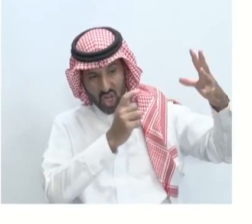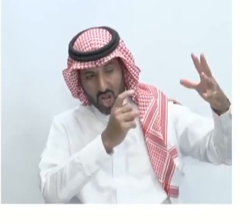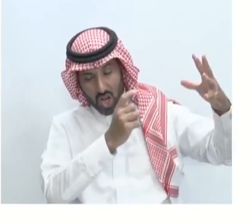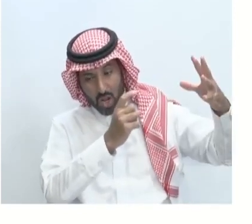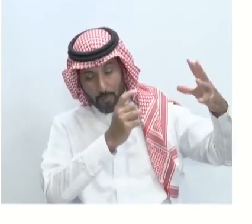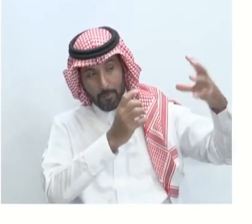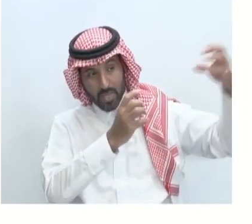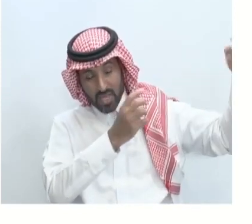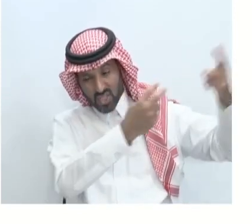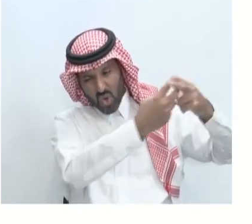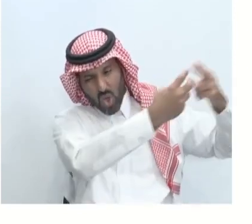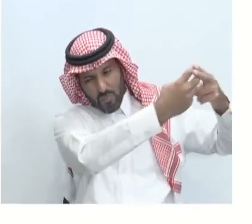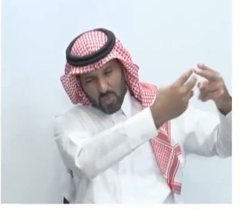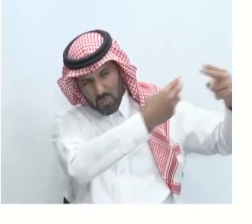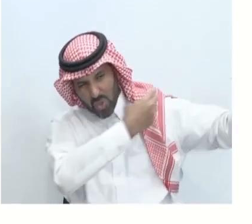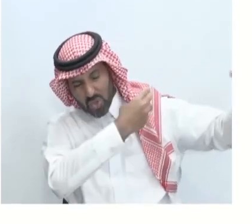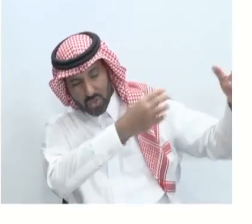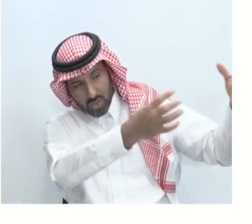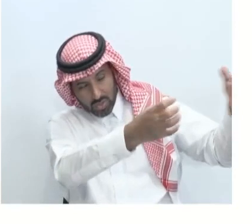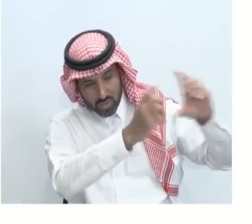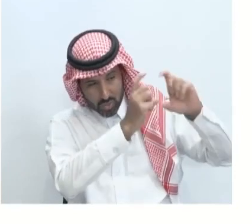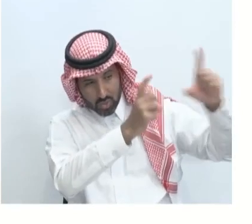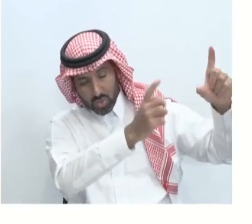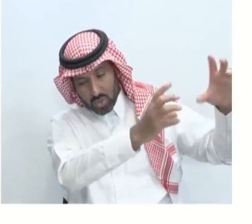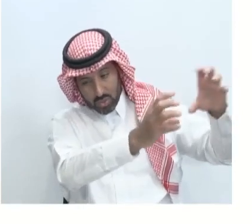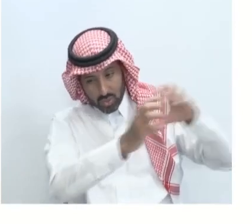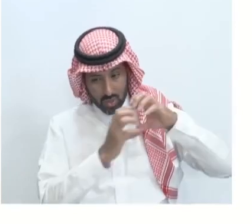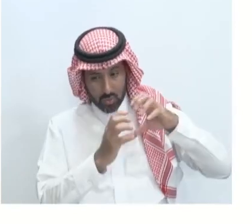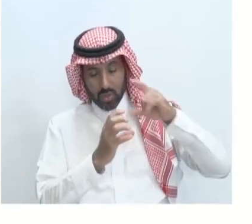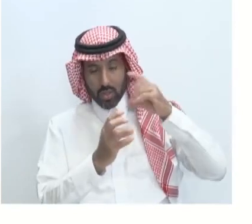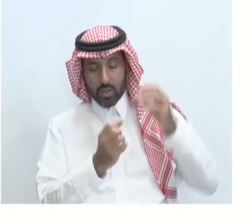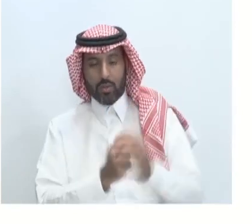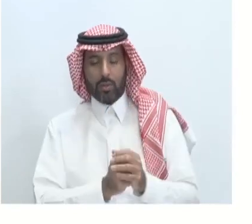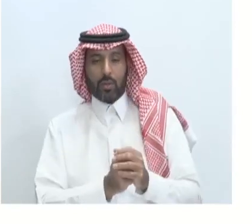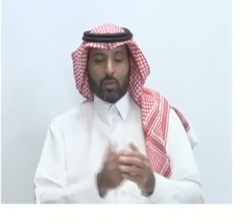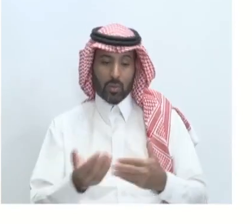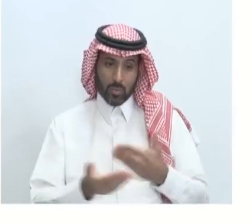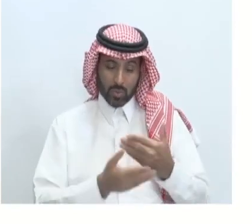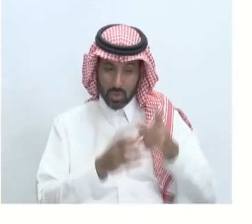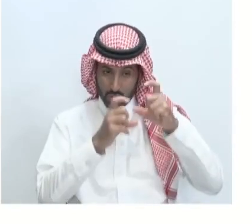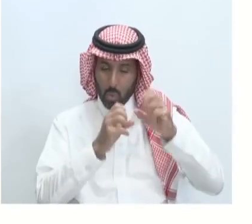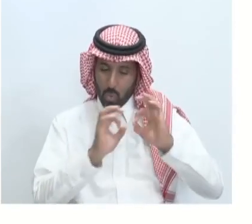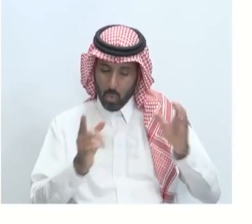من الاجرام البعيده وتكوين صوره واضحه يمكن التعامل